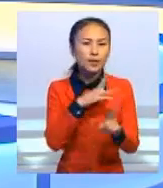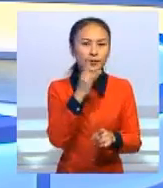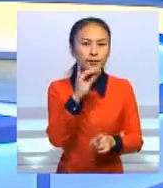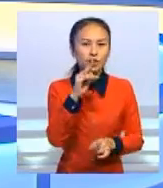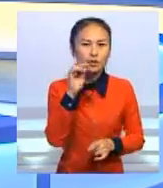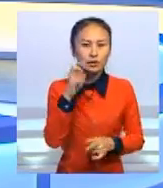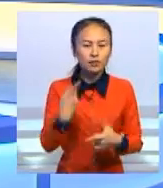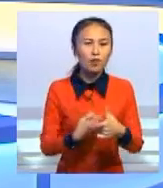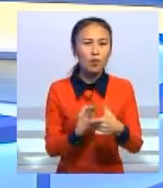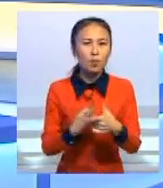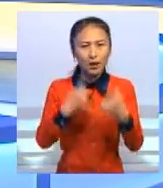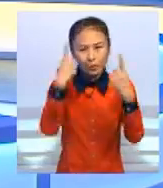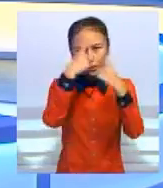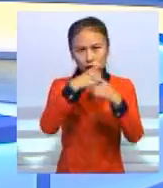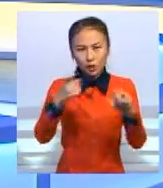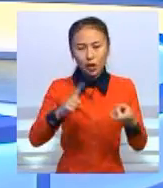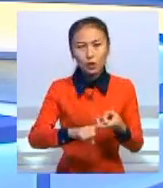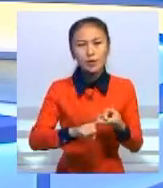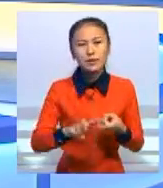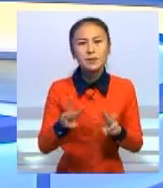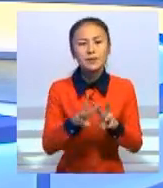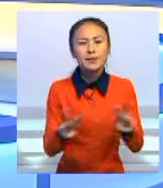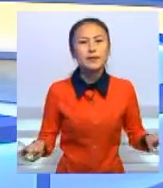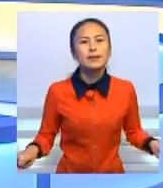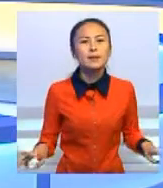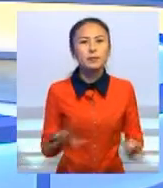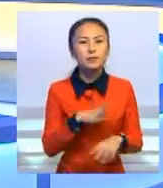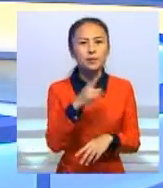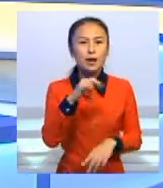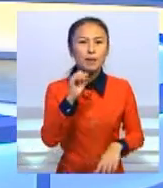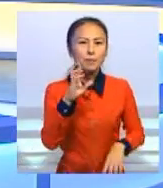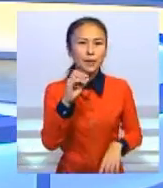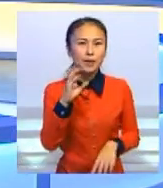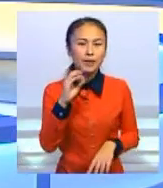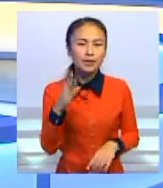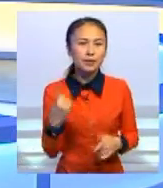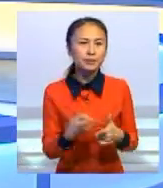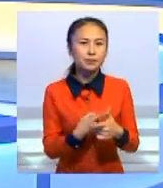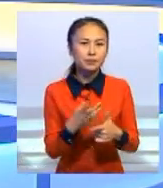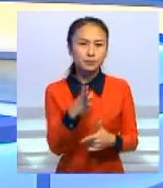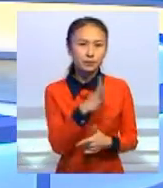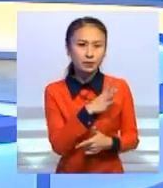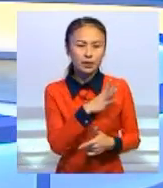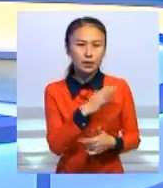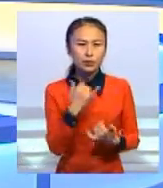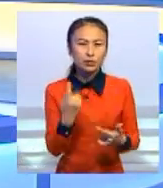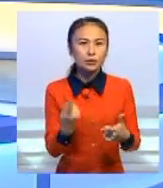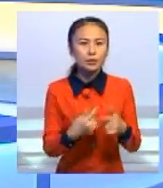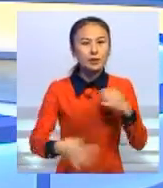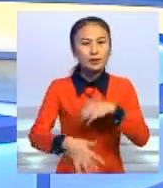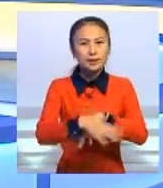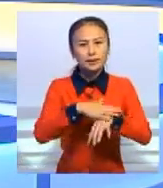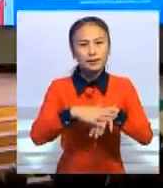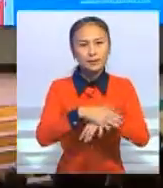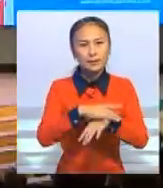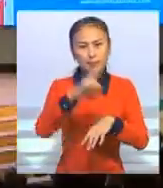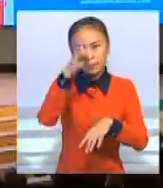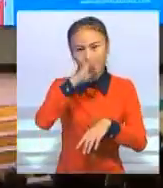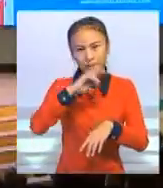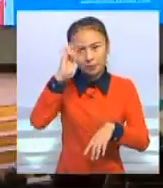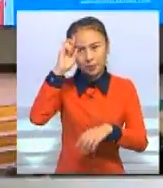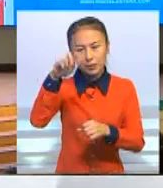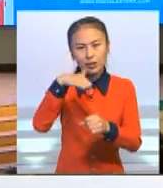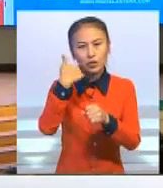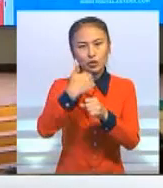жатқан Digital форумында ақпарат және коммуникациялар министрі Дәурен Абаев осылай деді. Оның айтуынша елімізде сандық Қазақстан